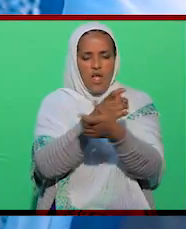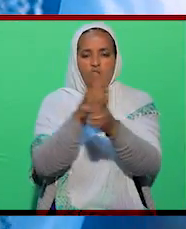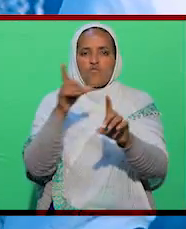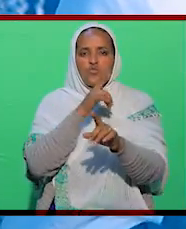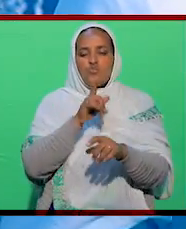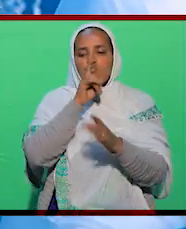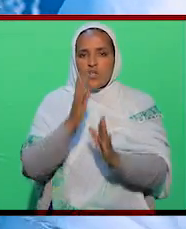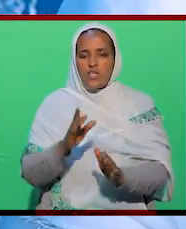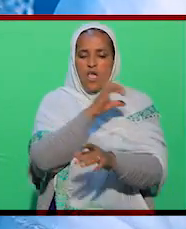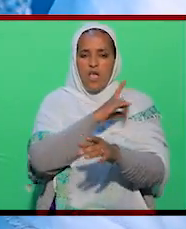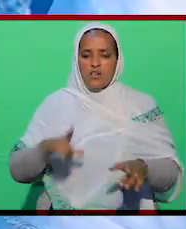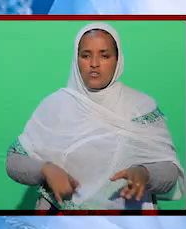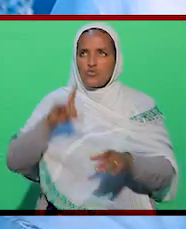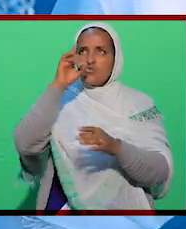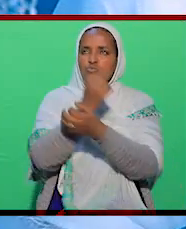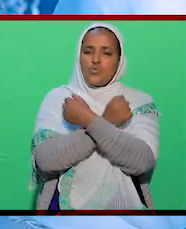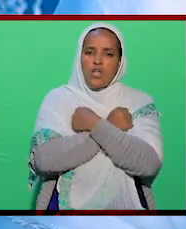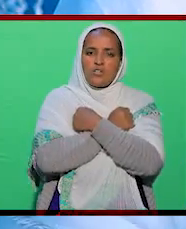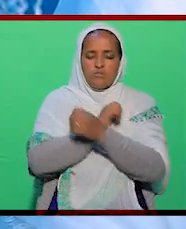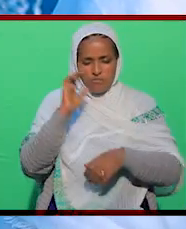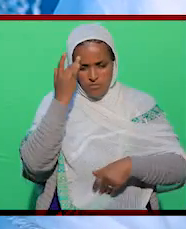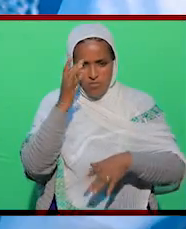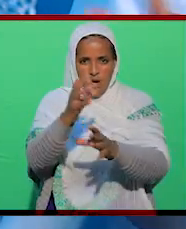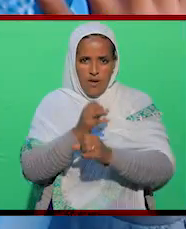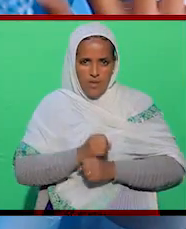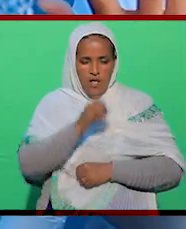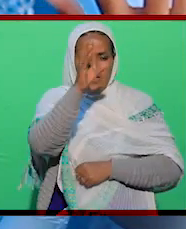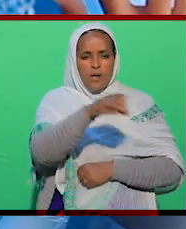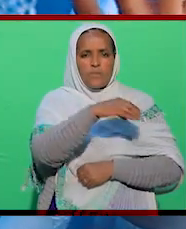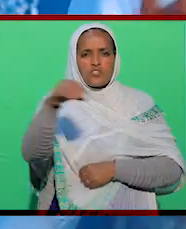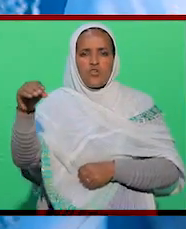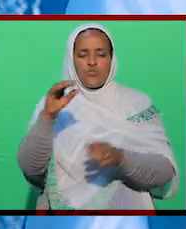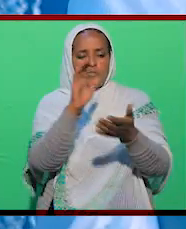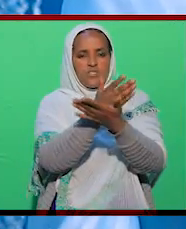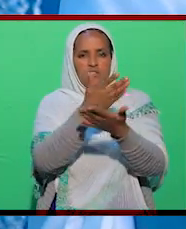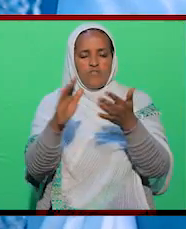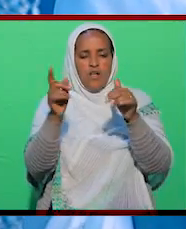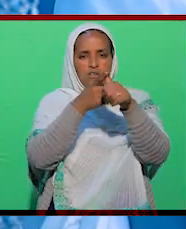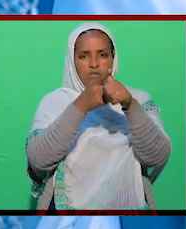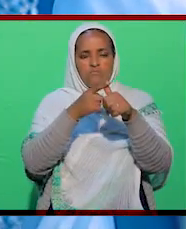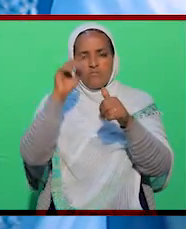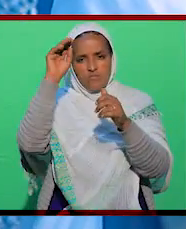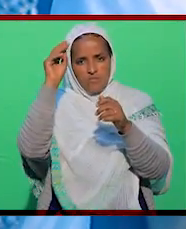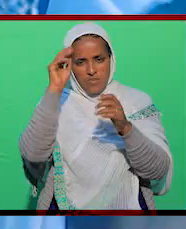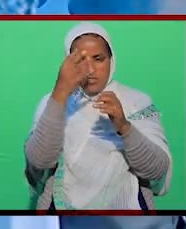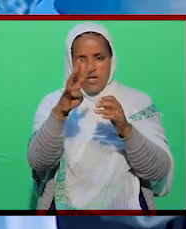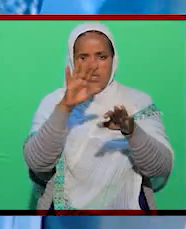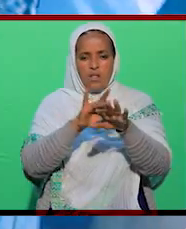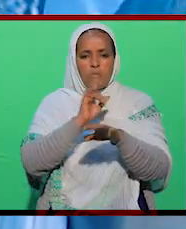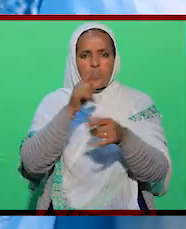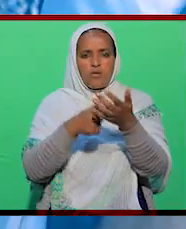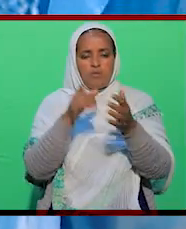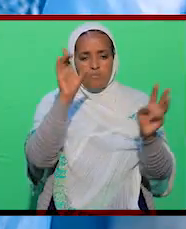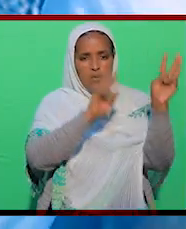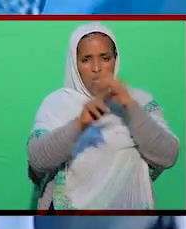ግን አልፈወሰም። ለምን? እውነተኛ የክርስቶስ ወዳጅነት ደዌ መቀበል ነው። አንድ ከመስቀሉ መሳተፍ ነው። አንደኛ ጴጥሮስ 4:13 ላይ ምንድን ነው ያለው?